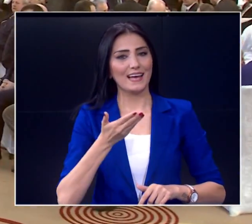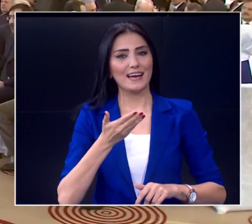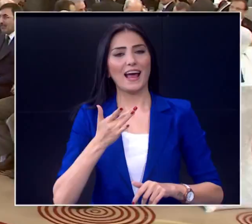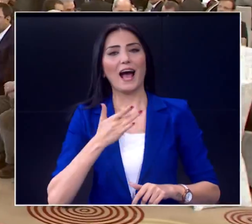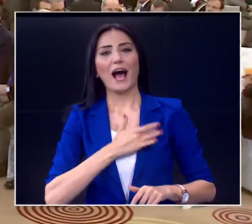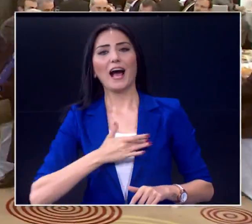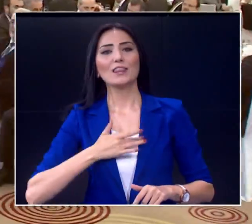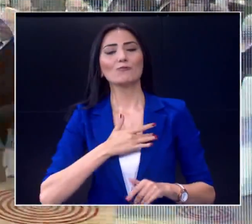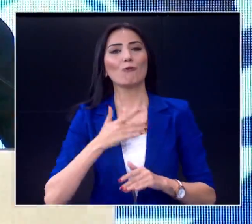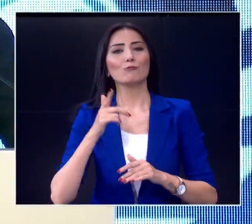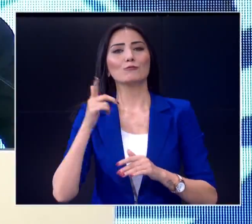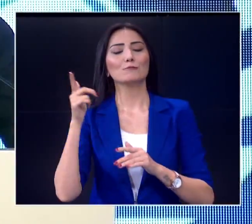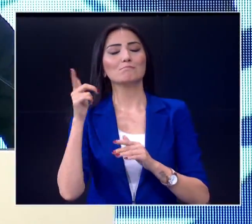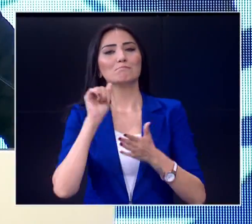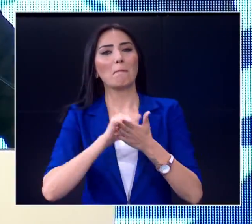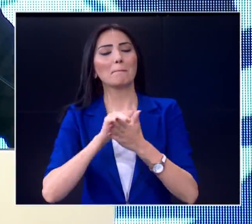Anadolu medyasının